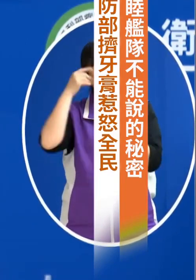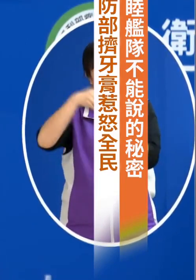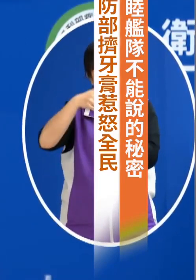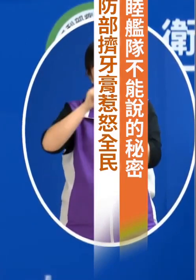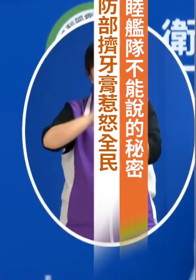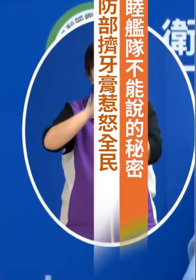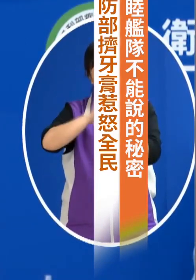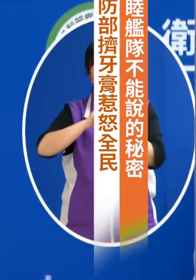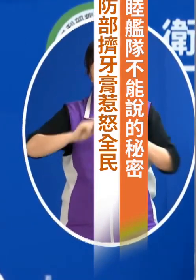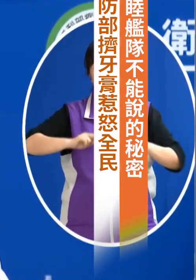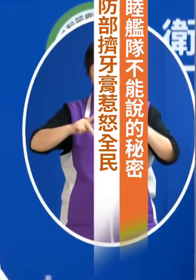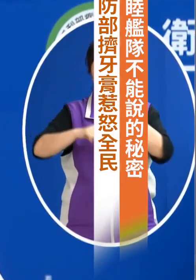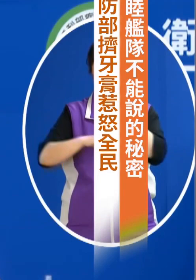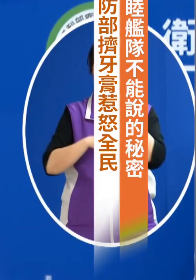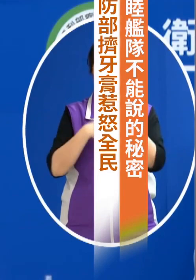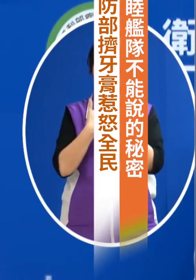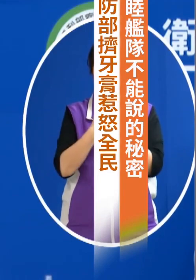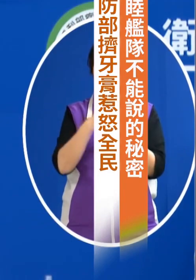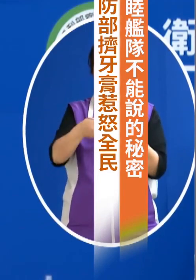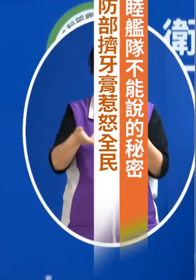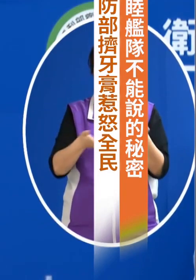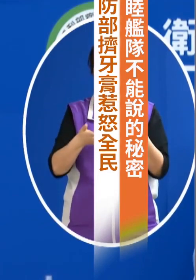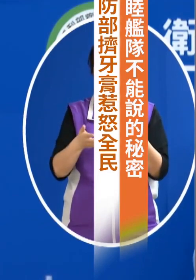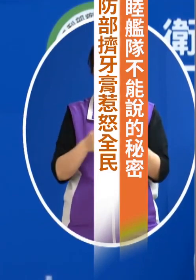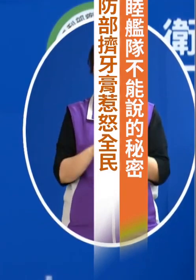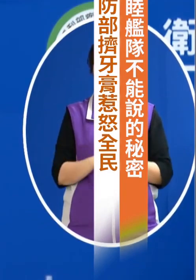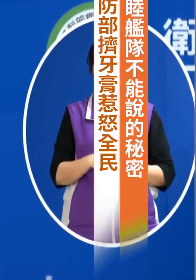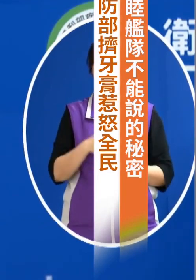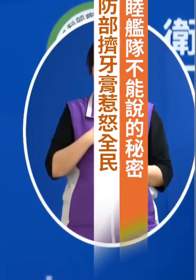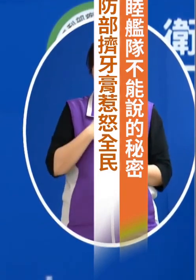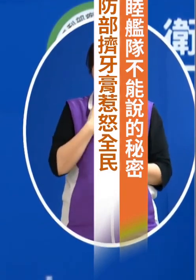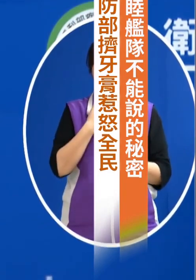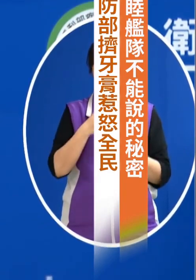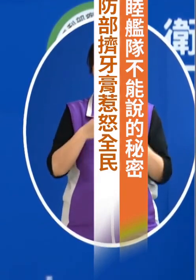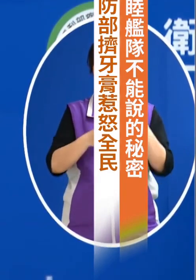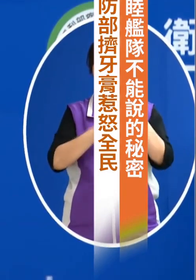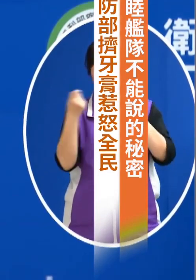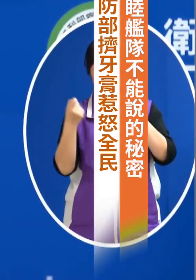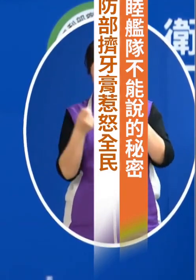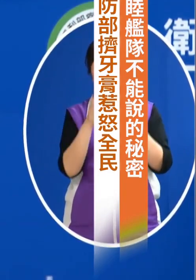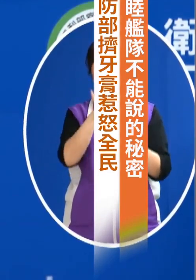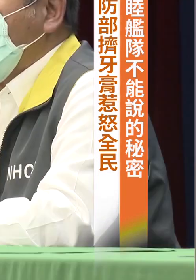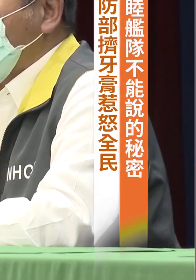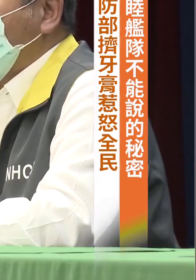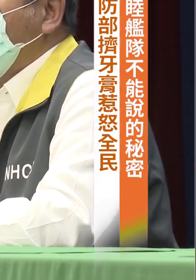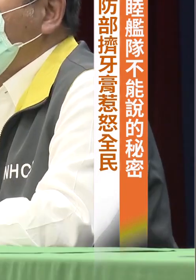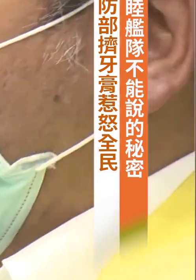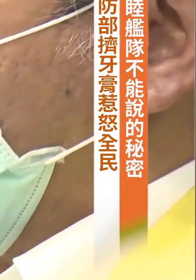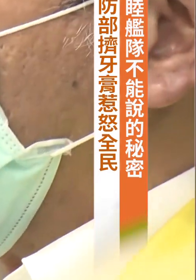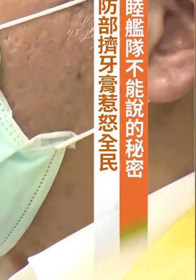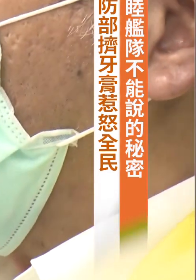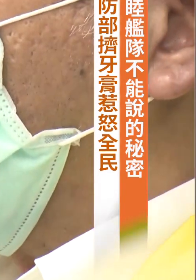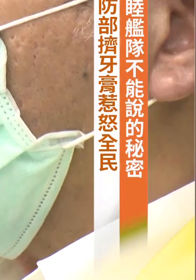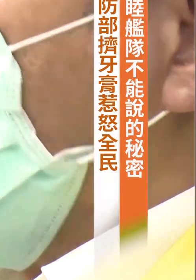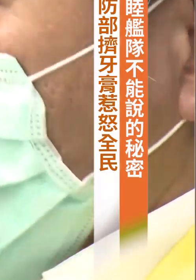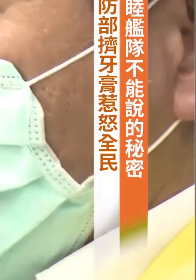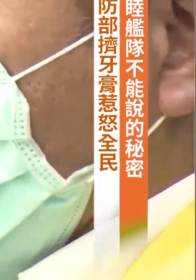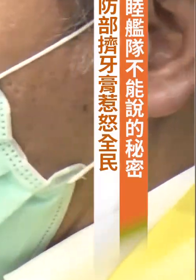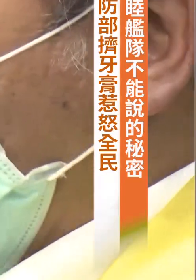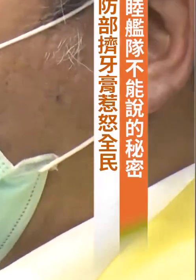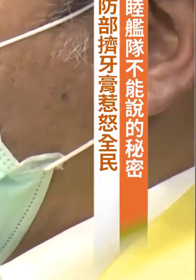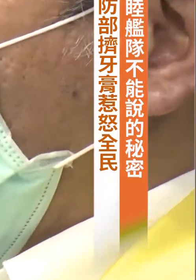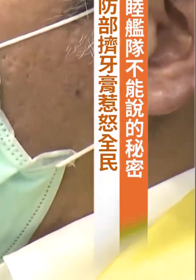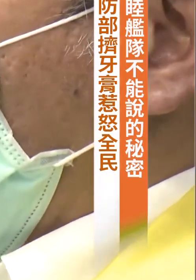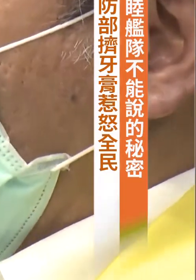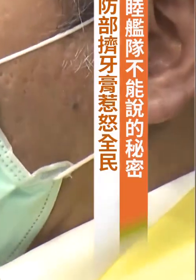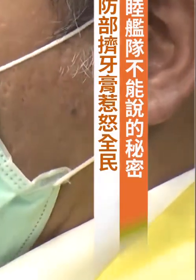性的做法，才能够让这状况好能够真的被展露出来了。 陈时中拿自己当兵的经验点出了军队下